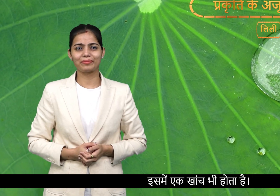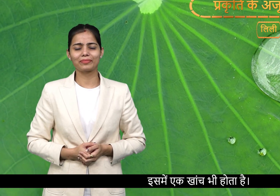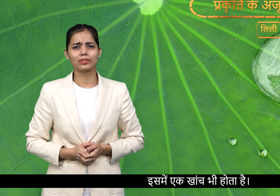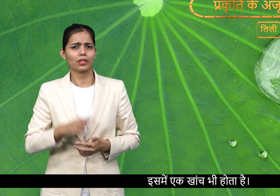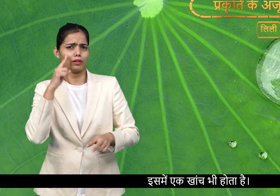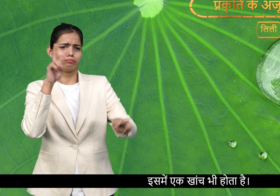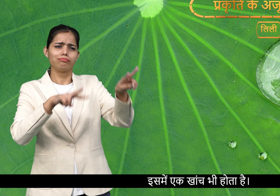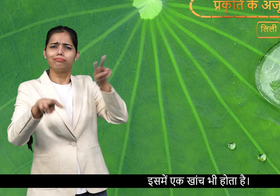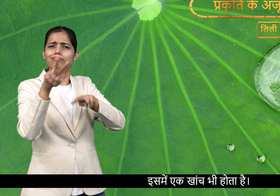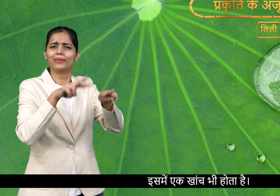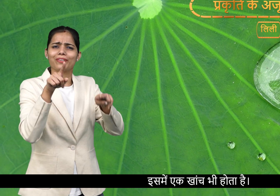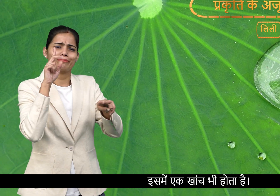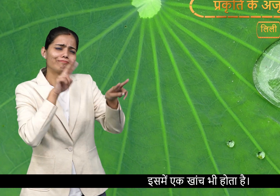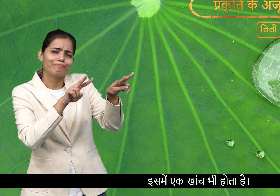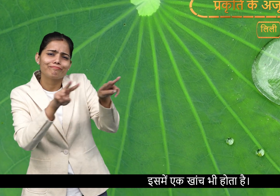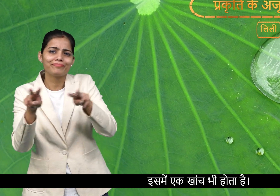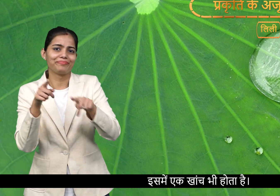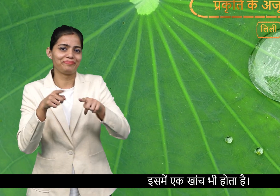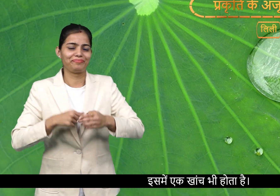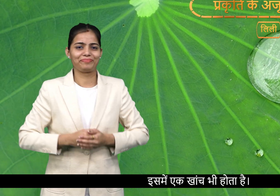इसमें एक खांच भी होता है।